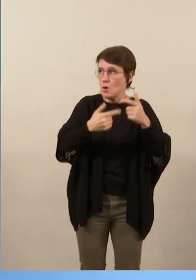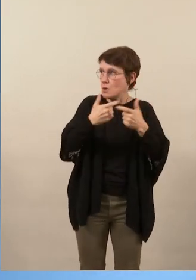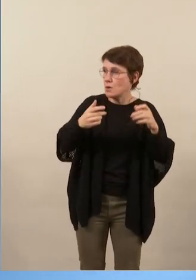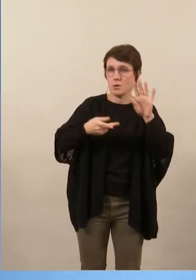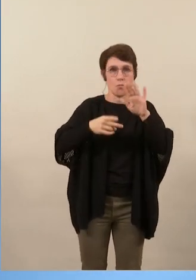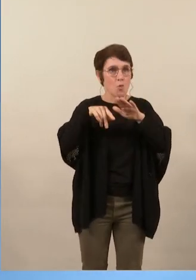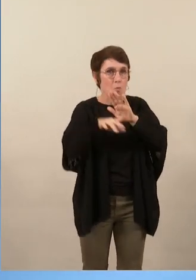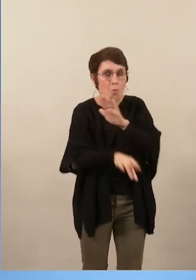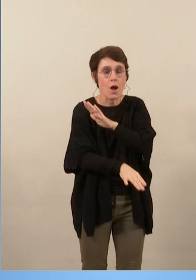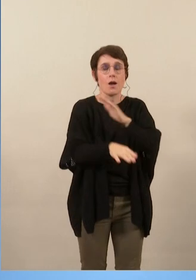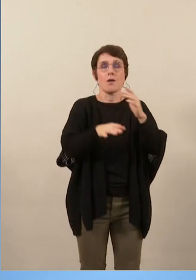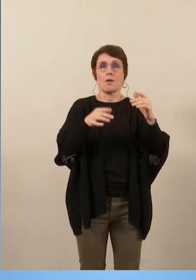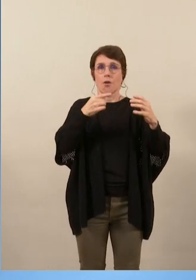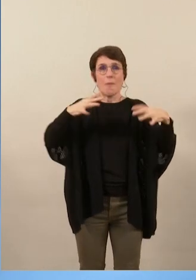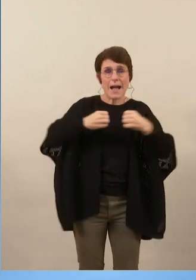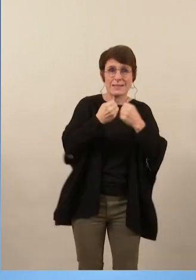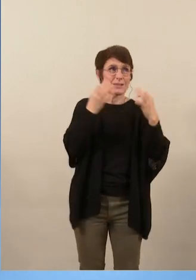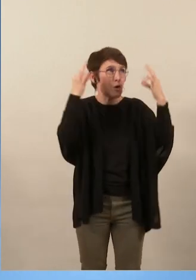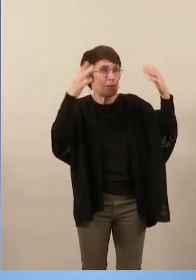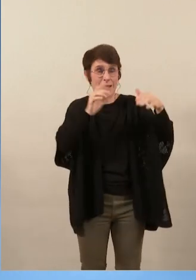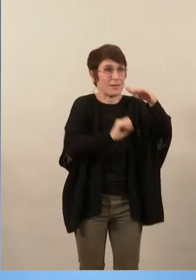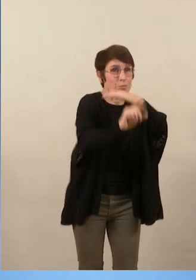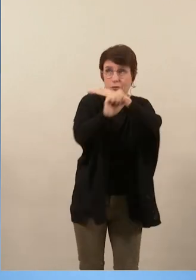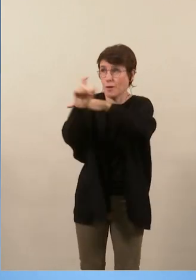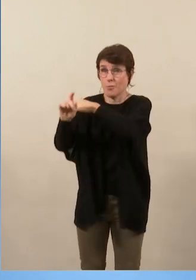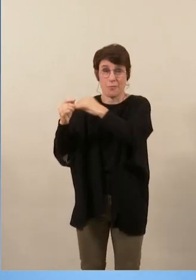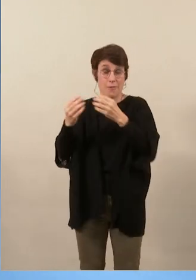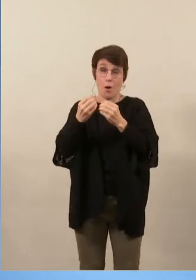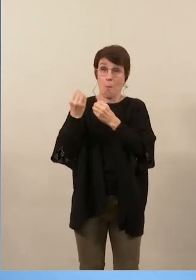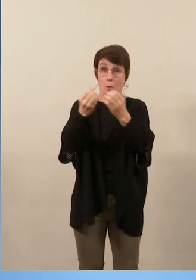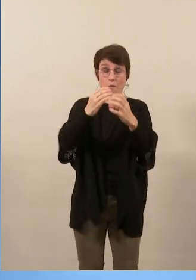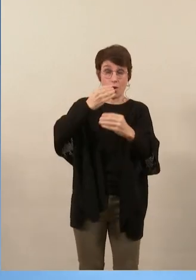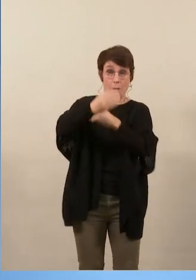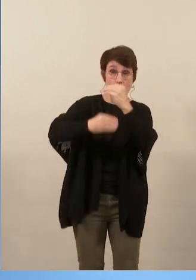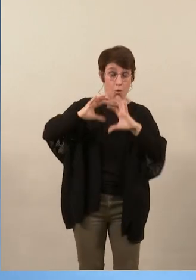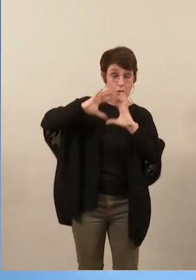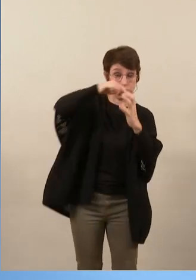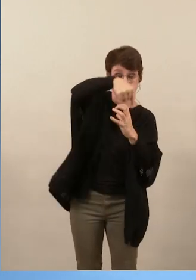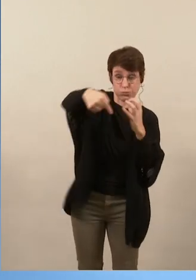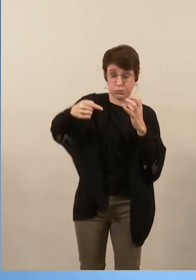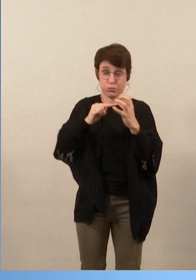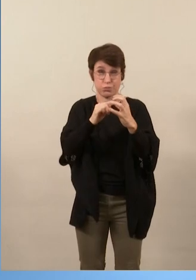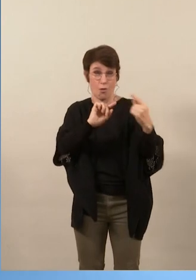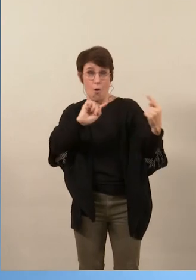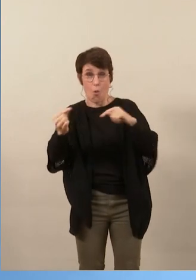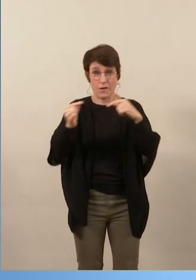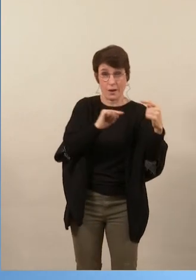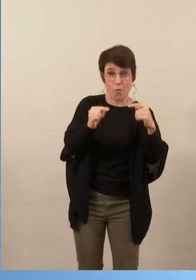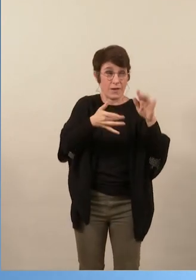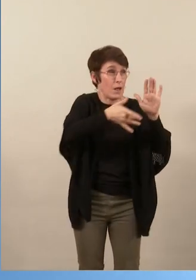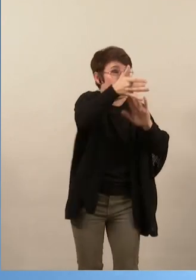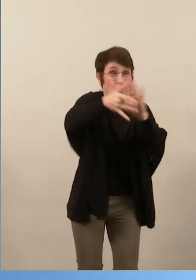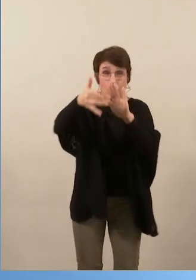climatiques commande des tensions un peu partout sur la planète des déplacements de population des conflits mais aussi des